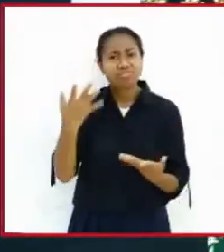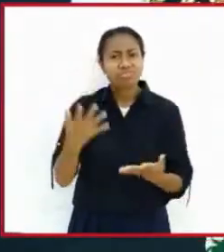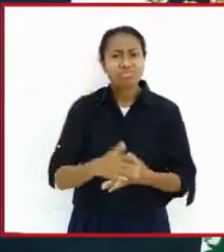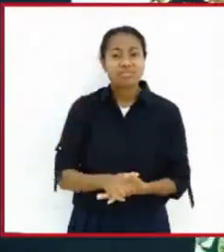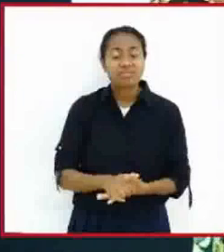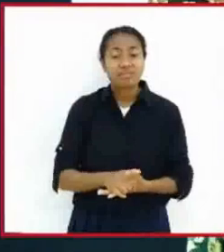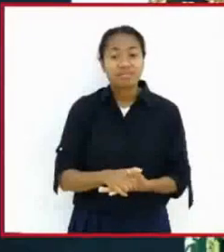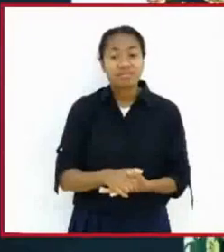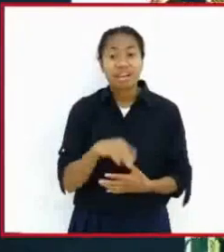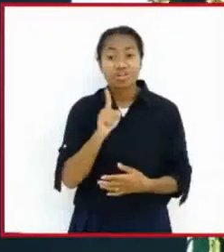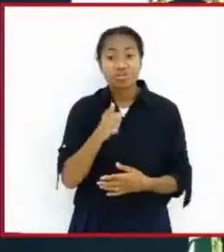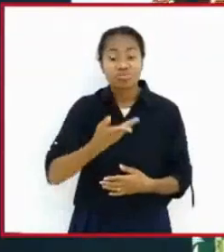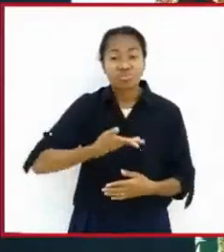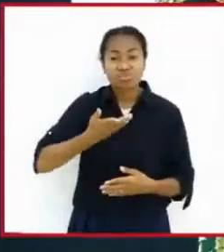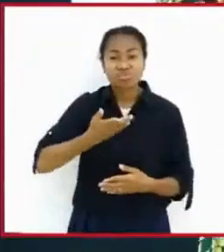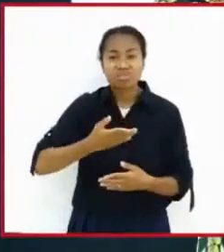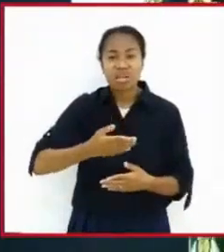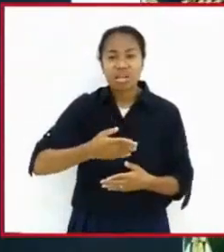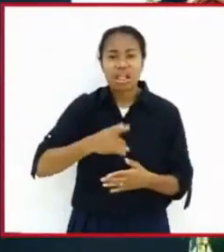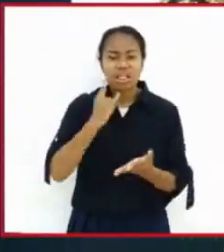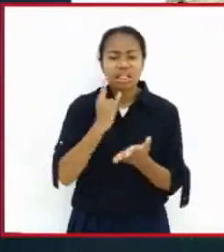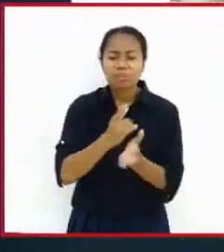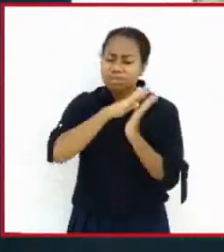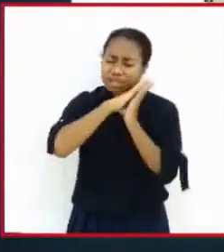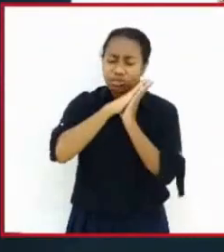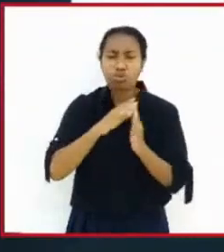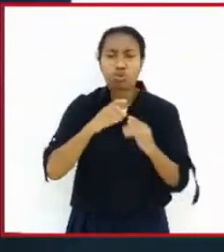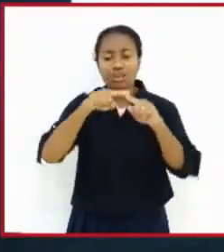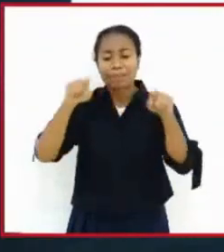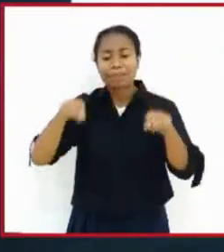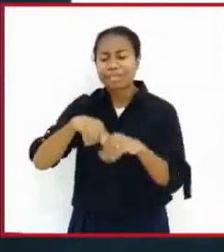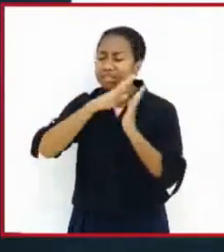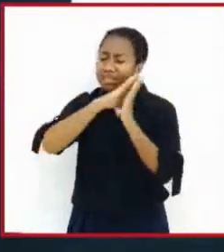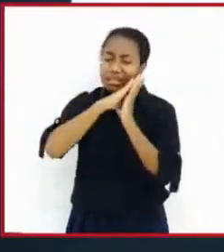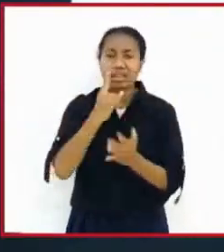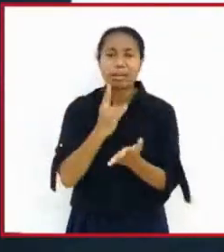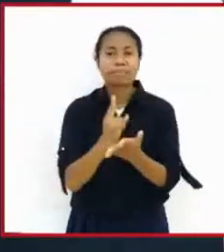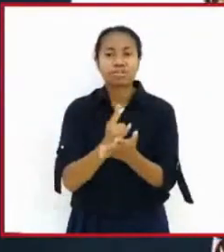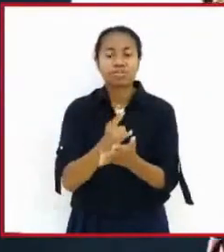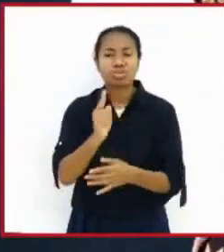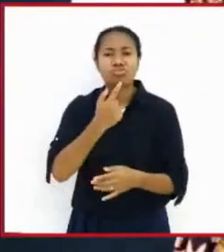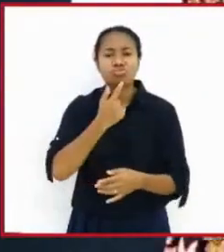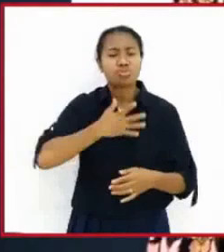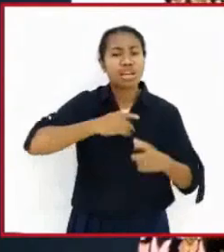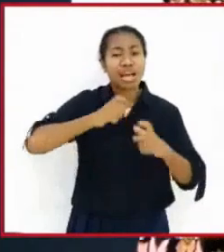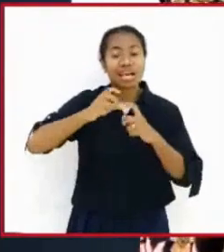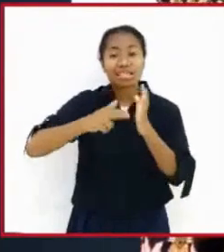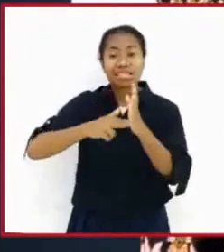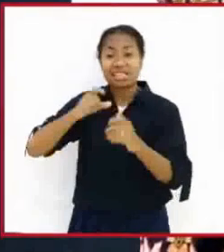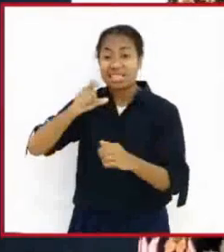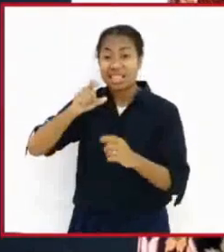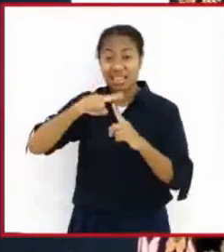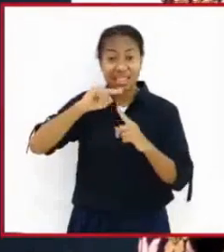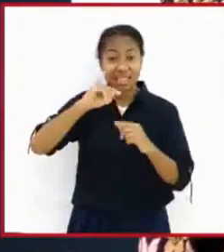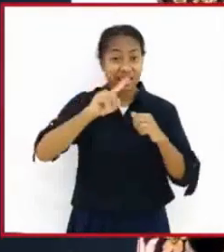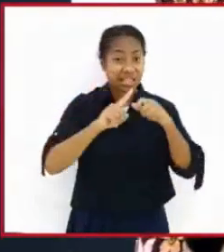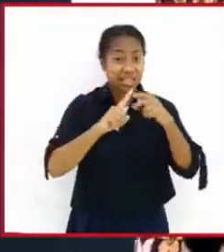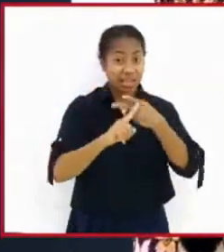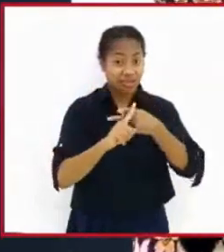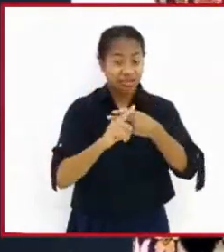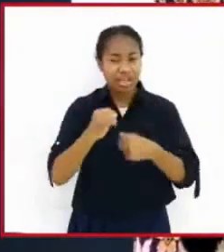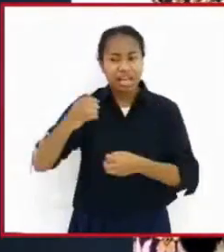malaria yang aneh itu membuatnya terbaring ditempat tidur tapi itu membuat Dia sangat sensitif terhadap cahaya dan